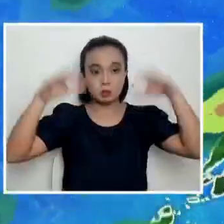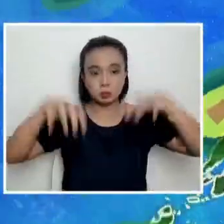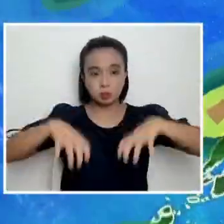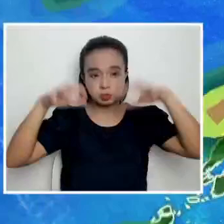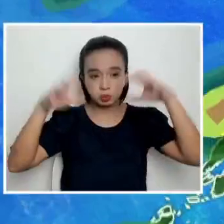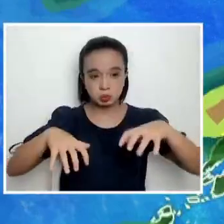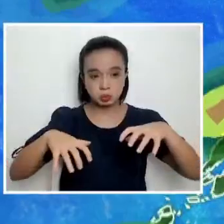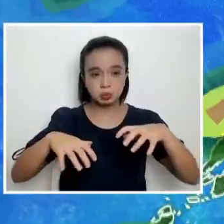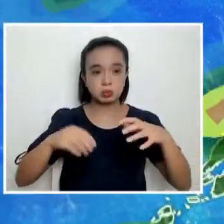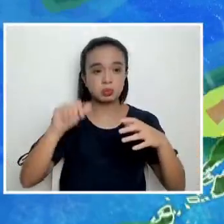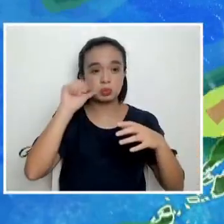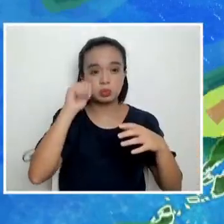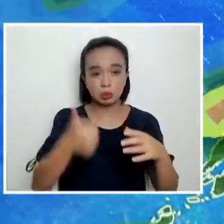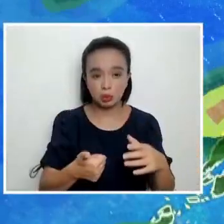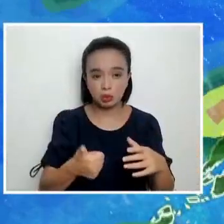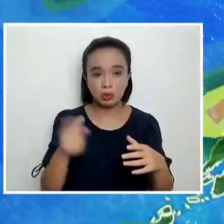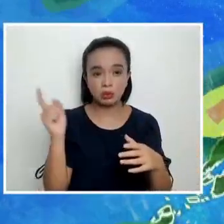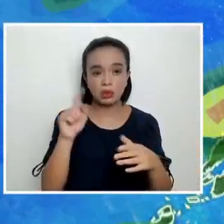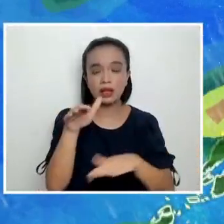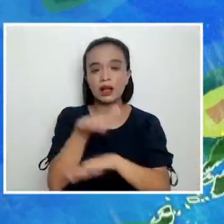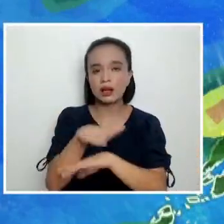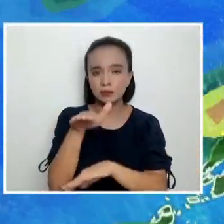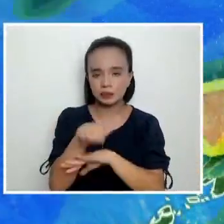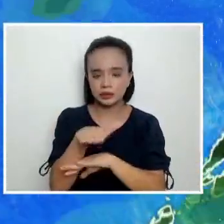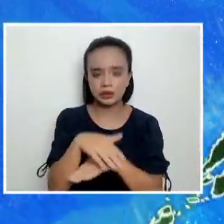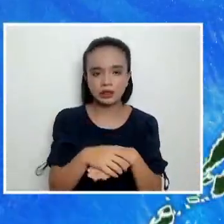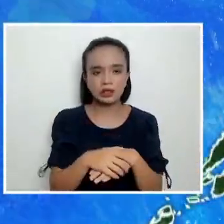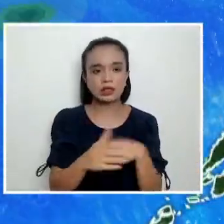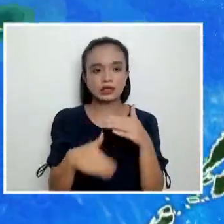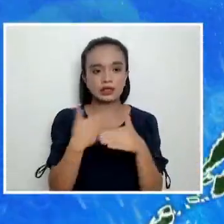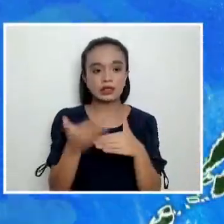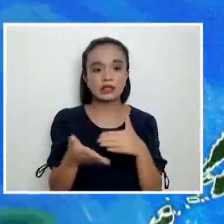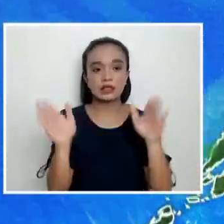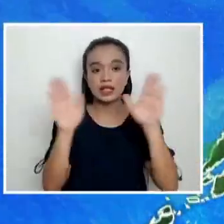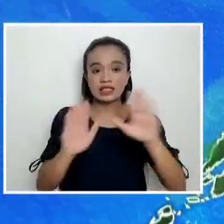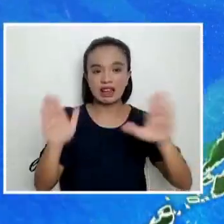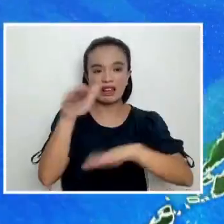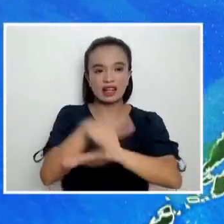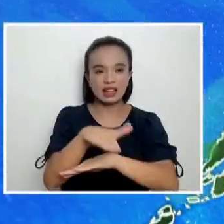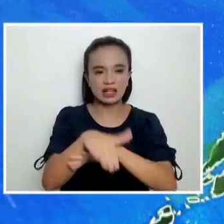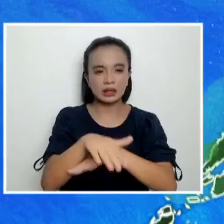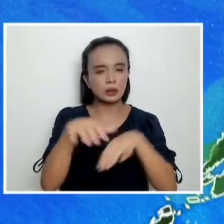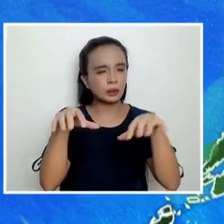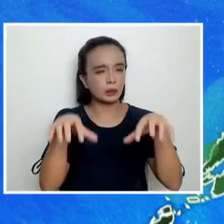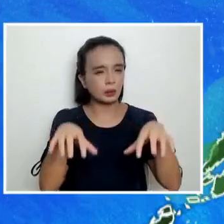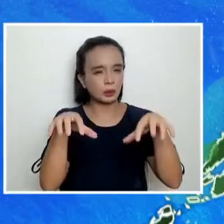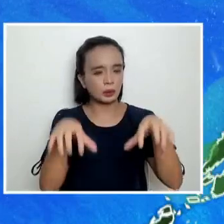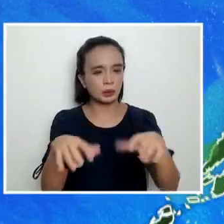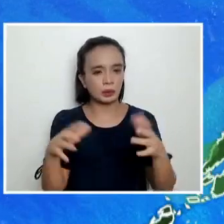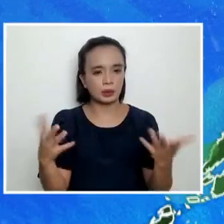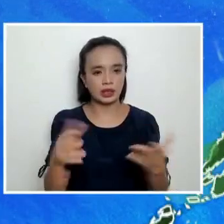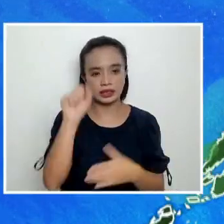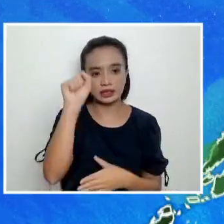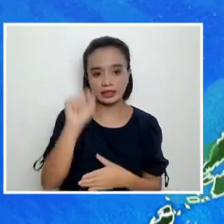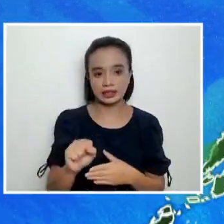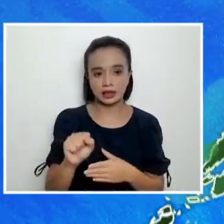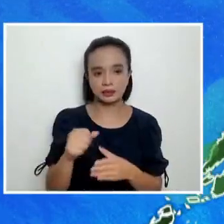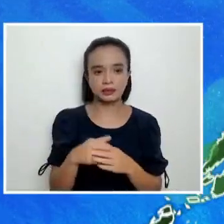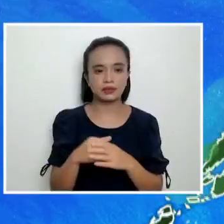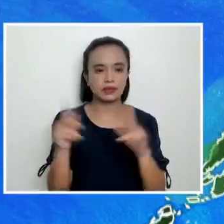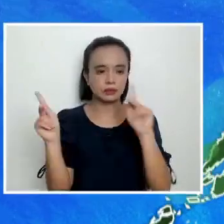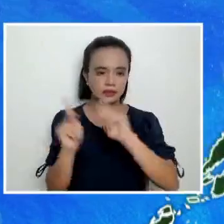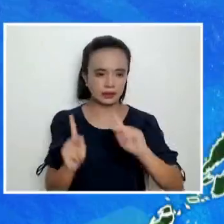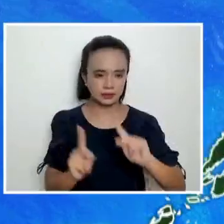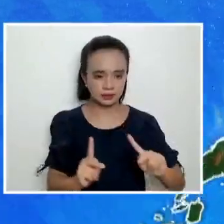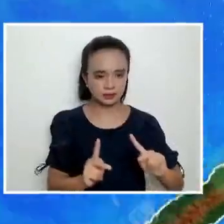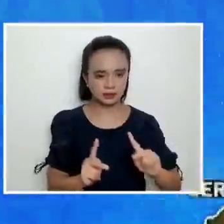bahagi bukas yan ng hapon at sa Linggo naman ng hapon, medyo mahina na ang pag-ulan dito sa katimugang parte ng probinsya.